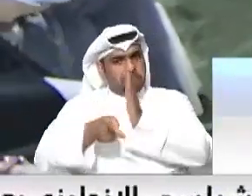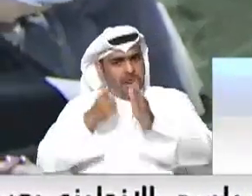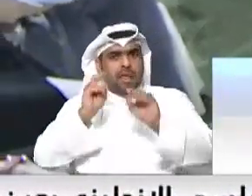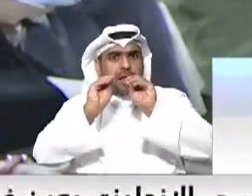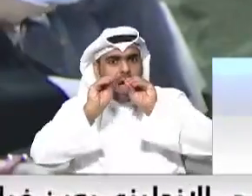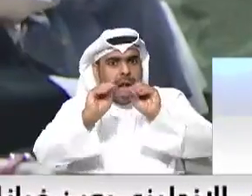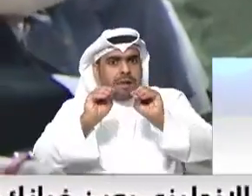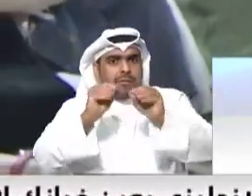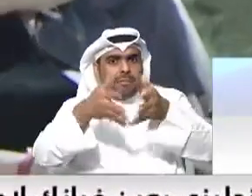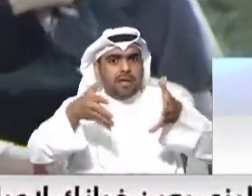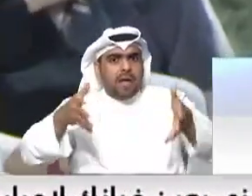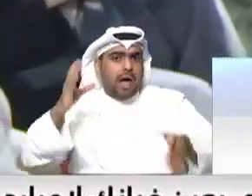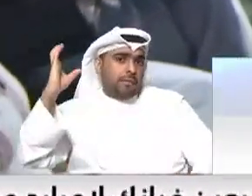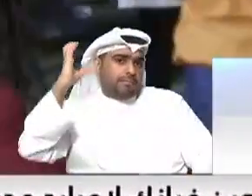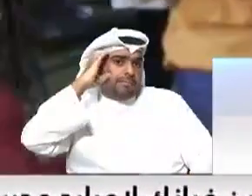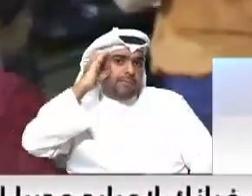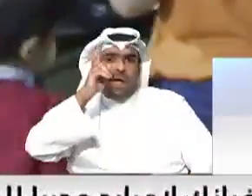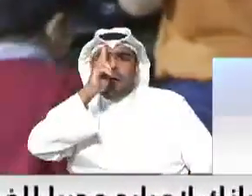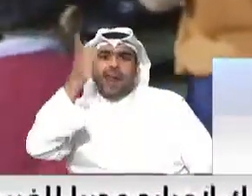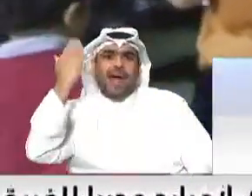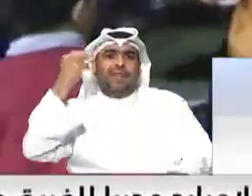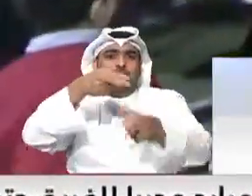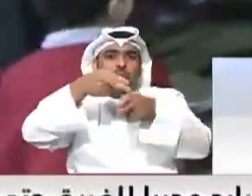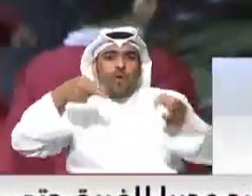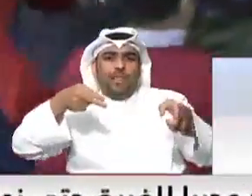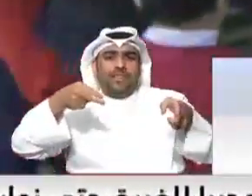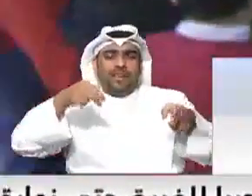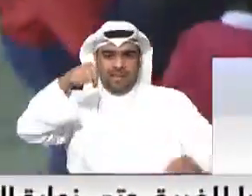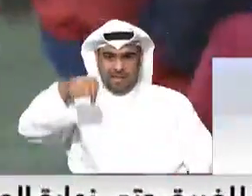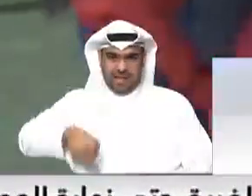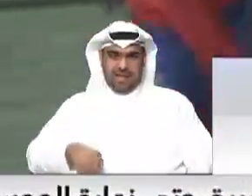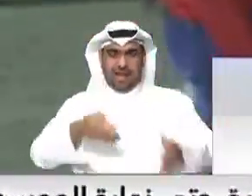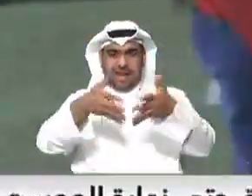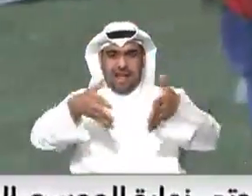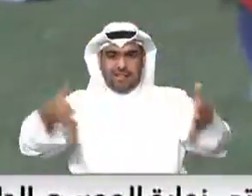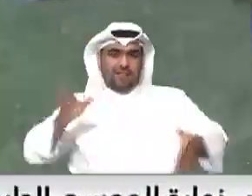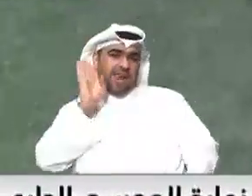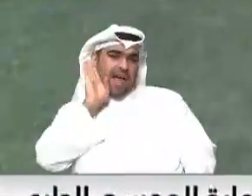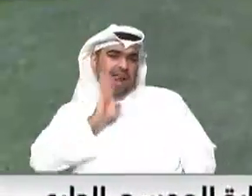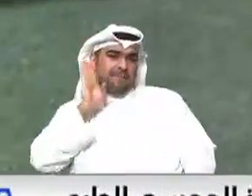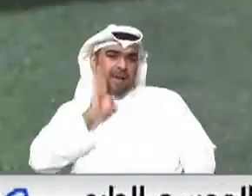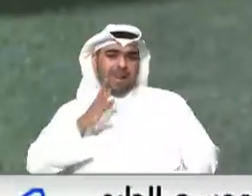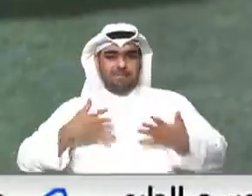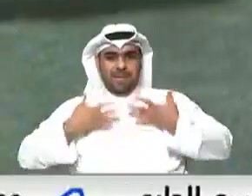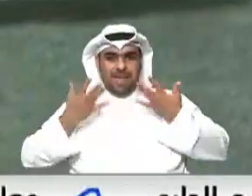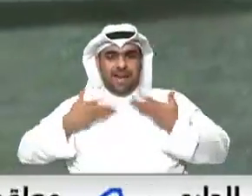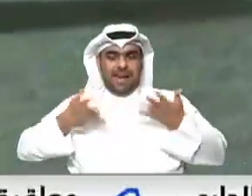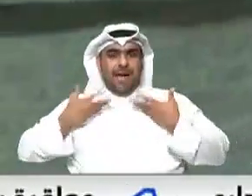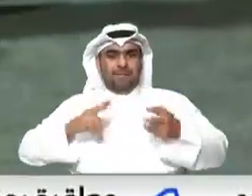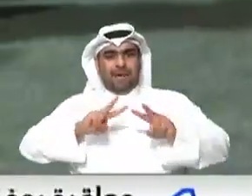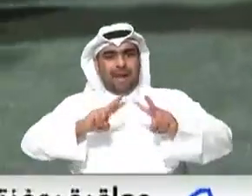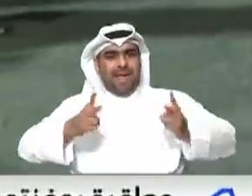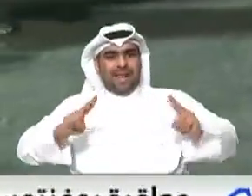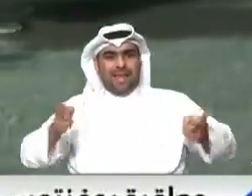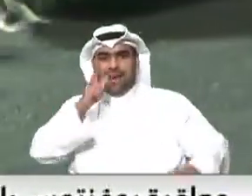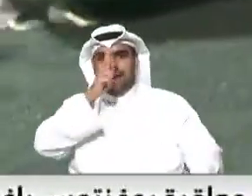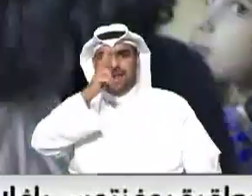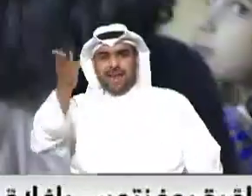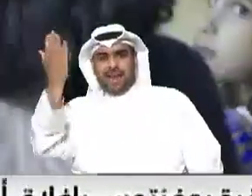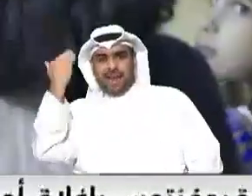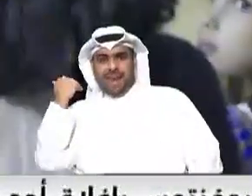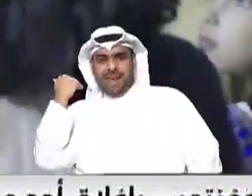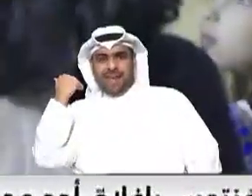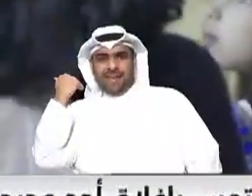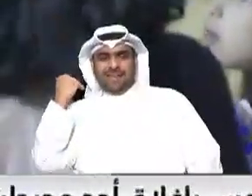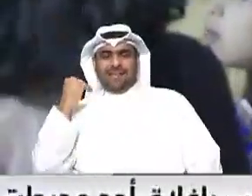على مستوى الكبار فيما تم مشاركه الصغار في تعلم الالعاب الشعبيه القديمه لكي ترسخ لديهم اداه